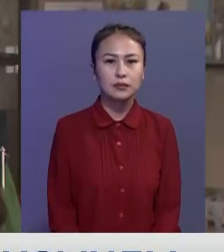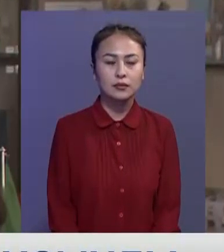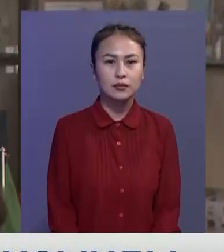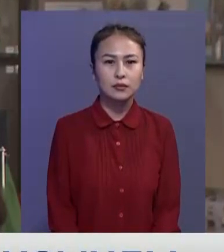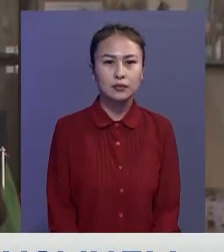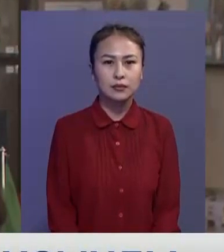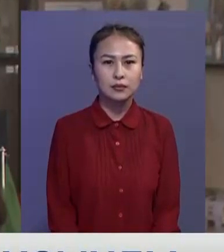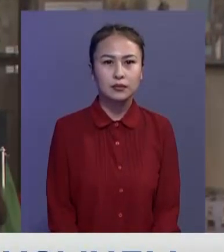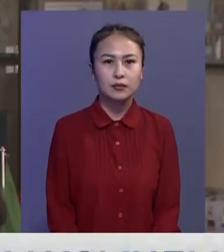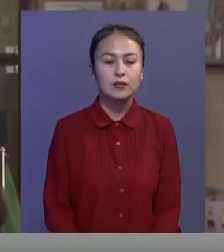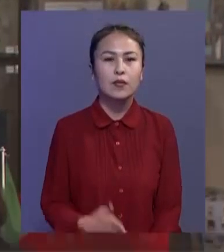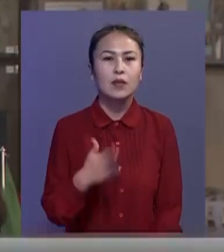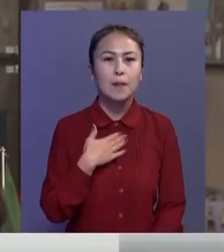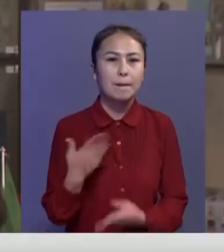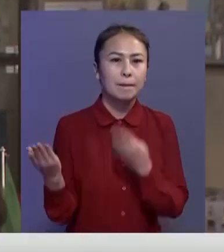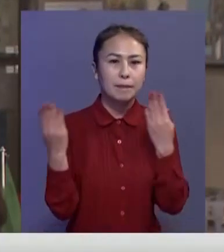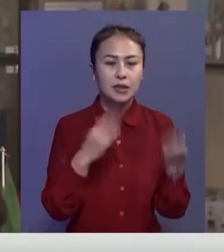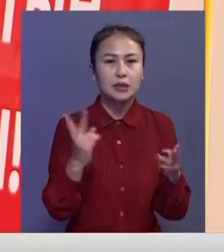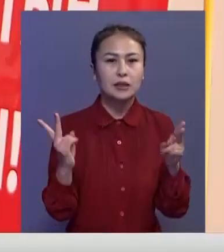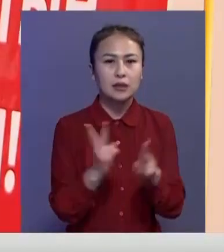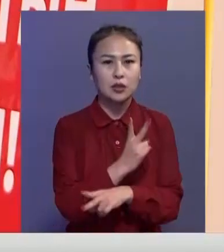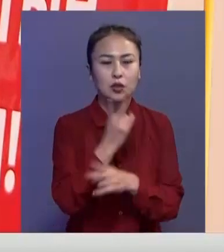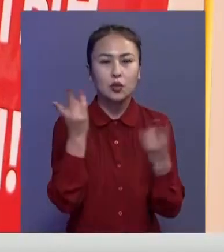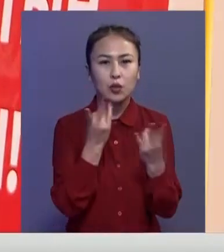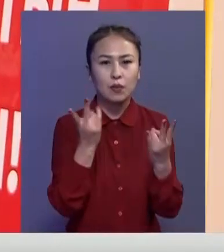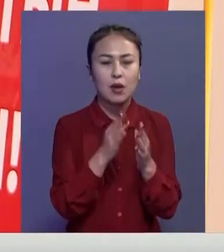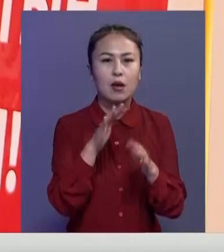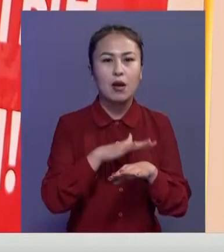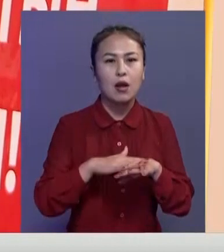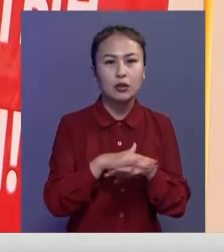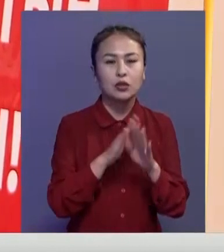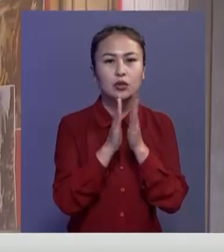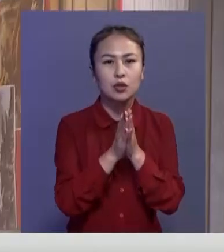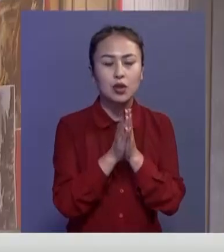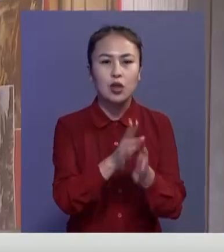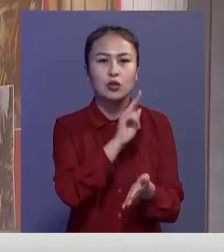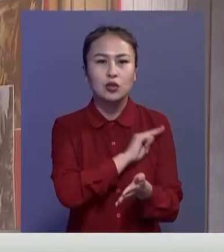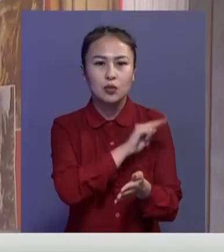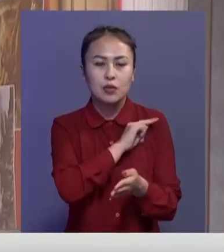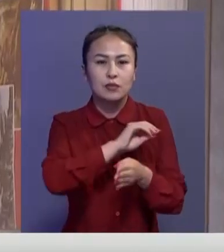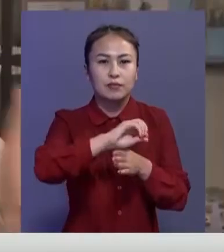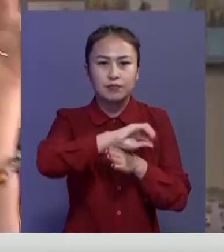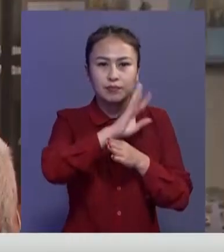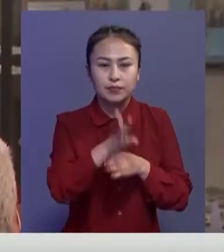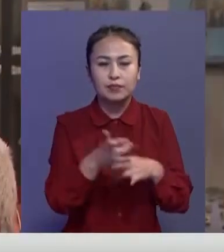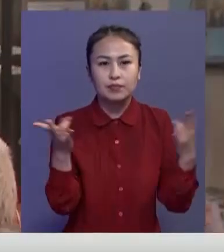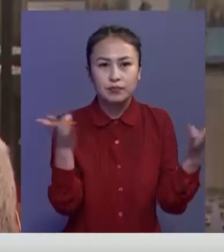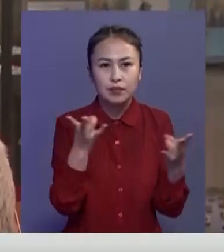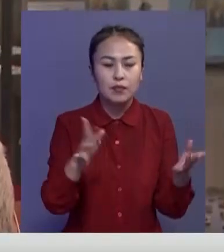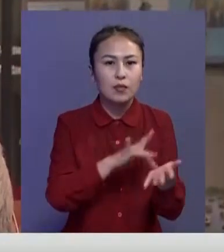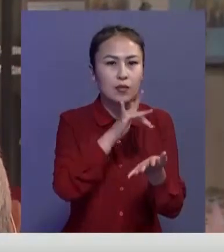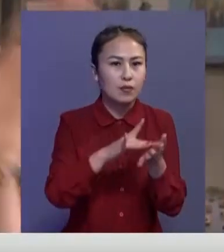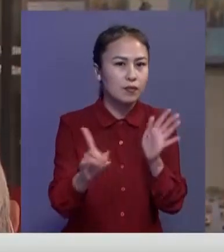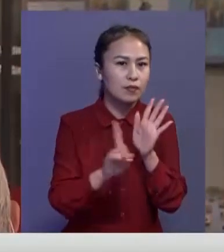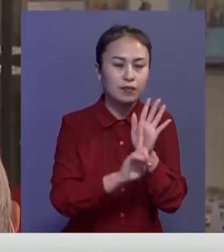Ұсынысымыз өмір сүру мөлшерін 2 есе көтеру керек. Халықтың сұрап отырғаны жұмыспен қамтамасыз ету керек. Қалаға көбі